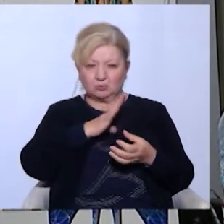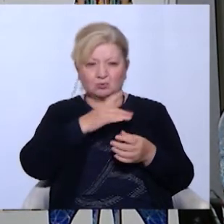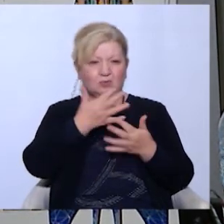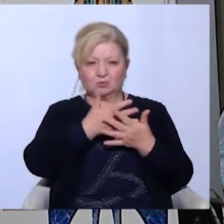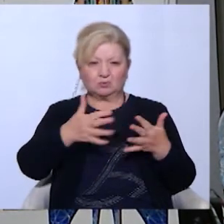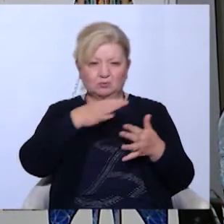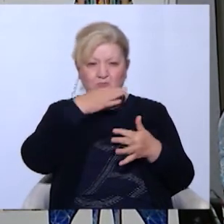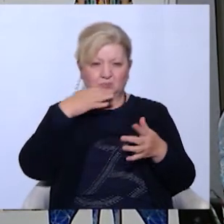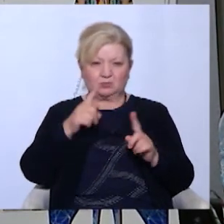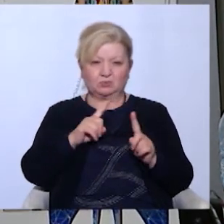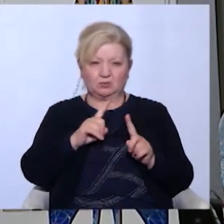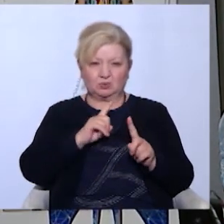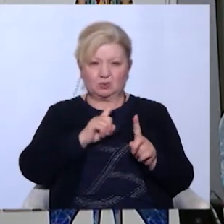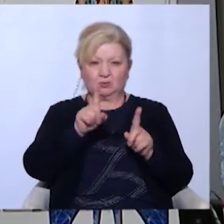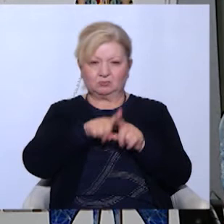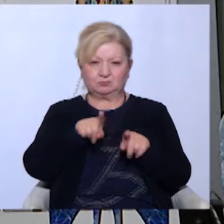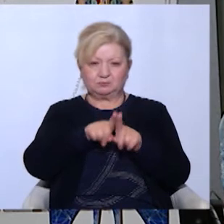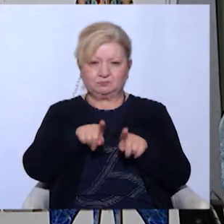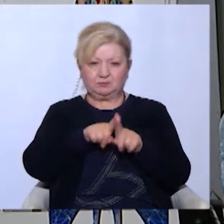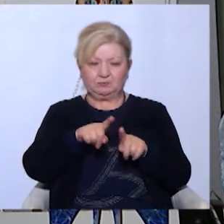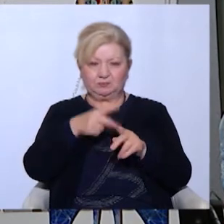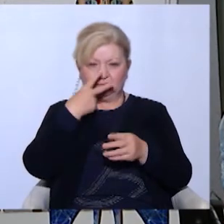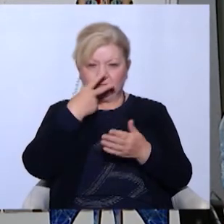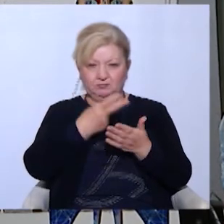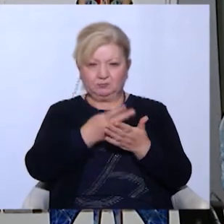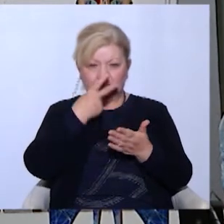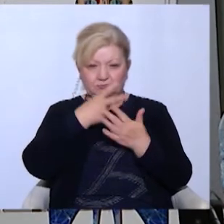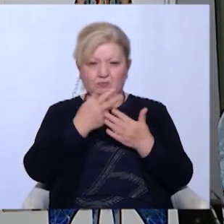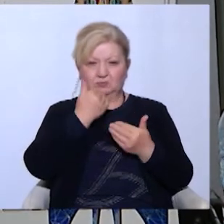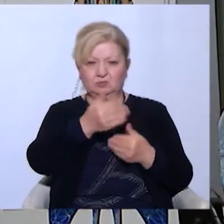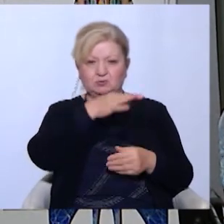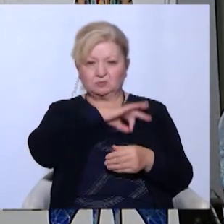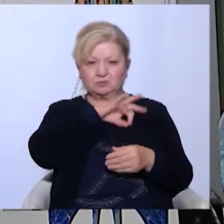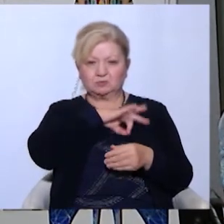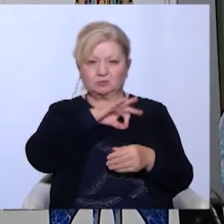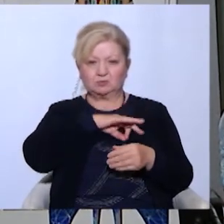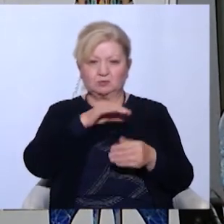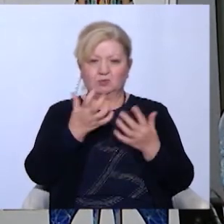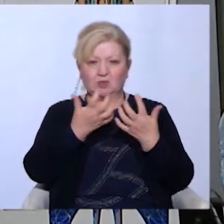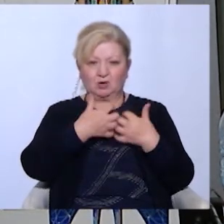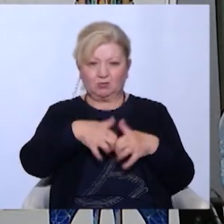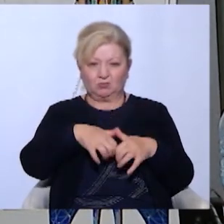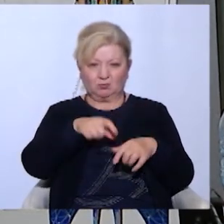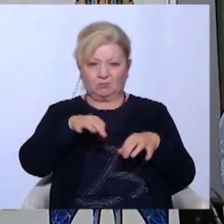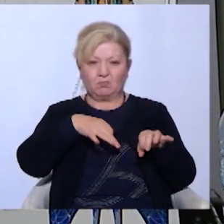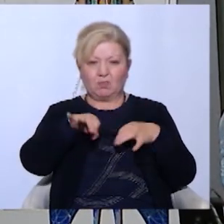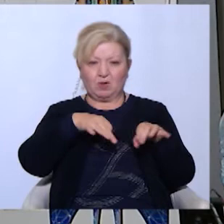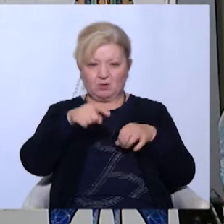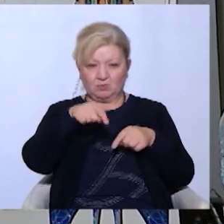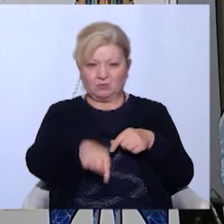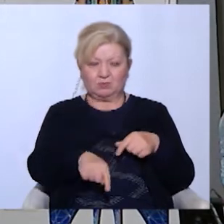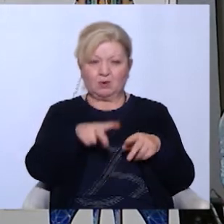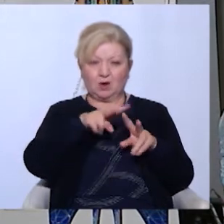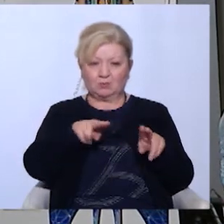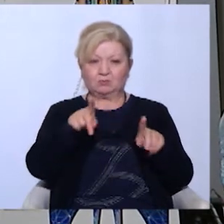ჰაერში და კიდე უამრავი ანალოგია მოიყვანეთ და მისი გამოყენება ავტომობილებში,